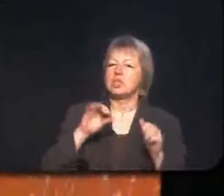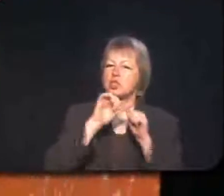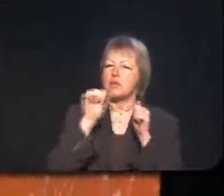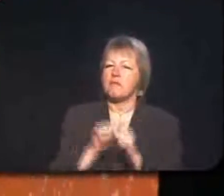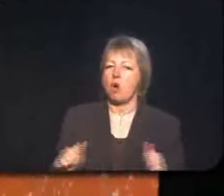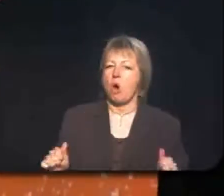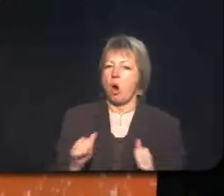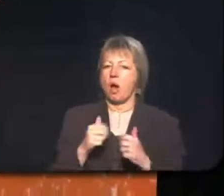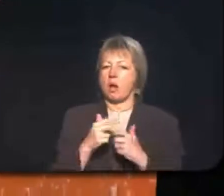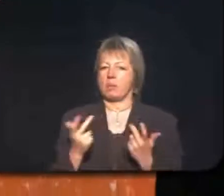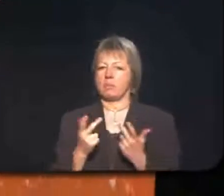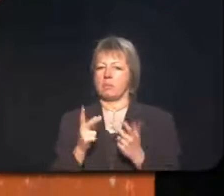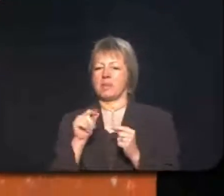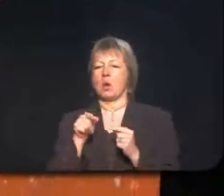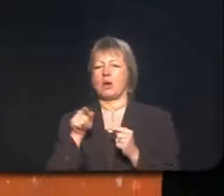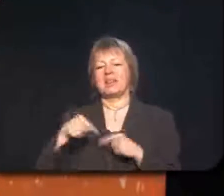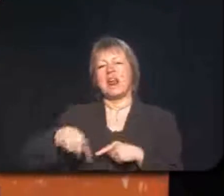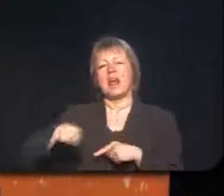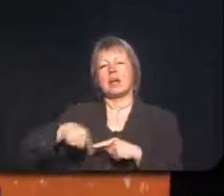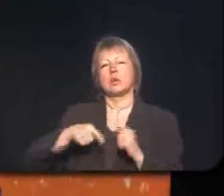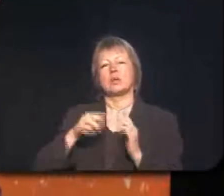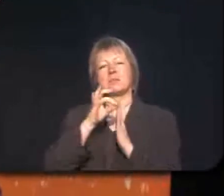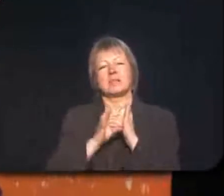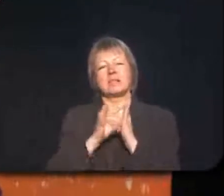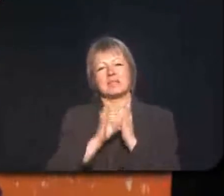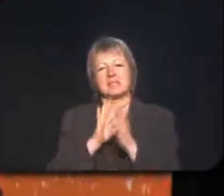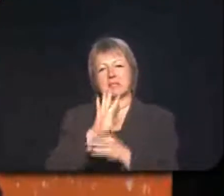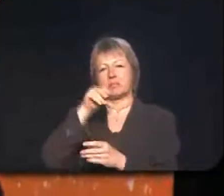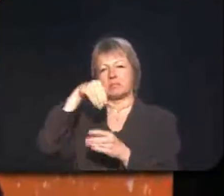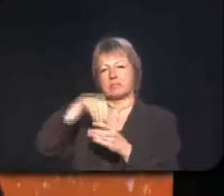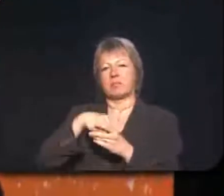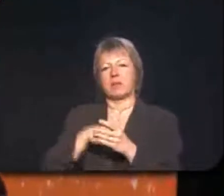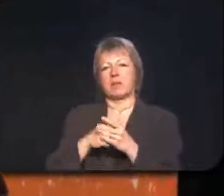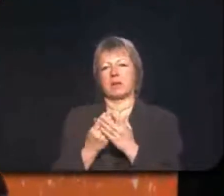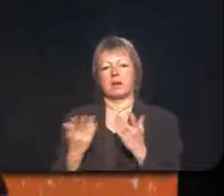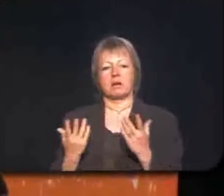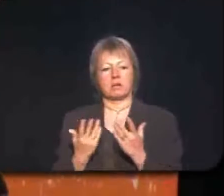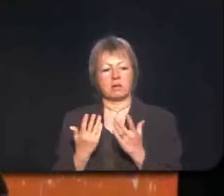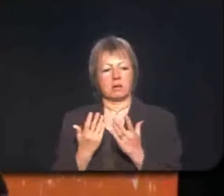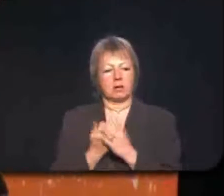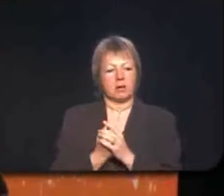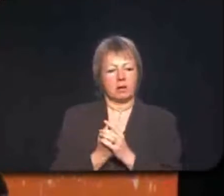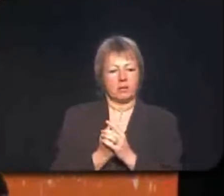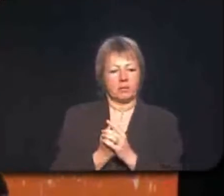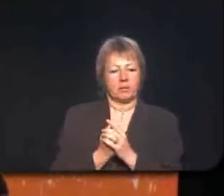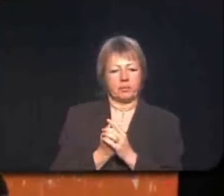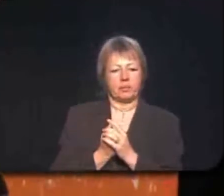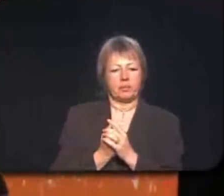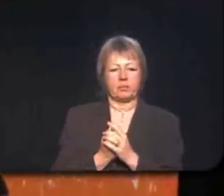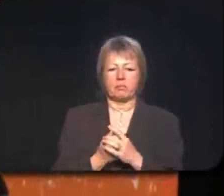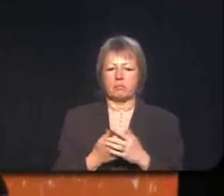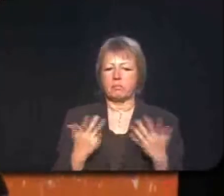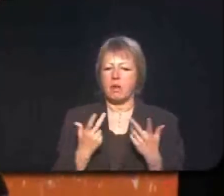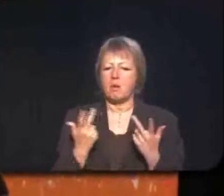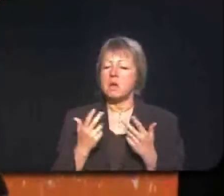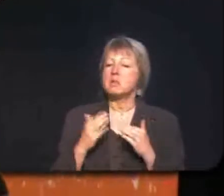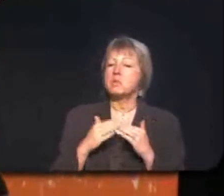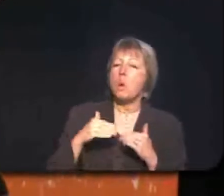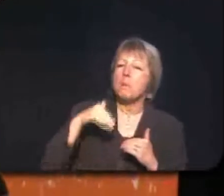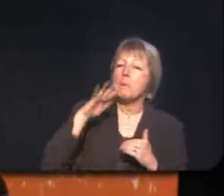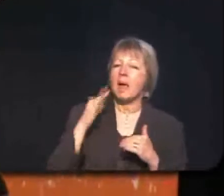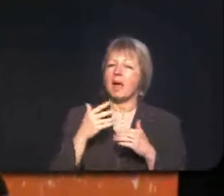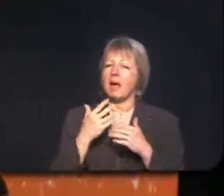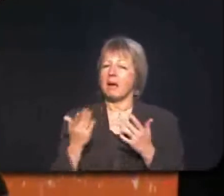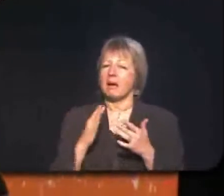implizit mit drinne liquitamin bedeutet dass ich meine Stimmrecht deleiere alles weitere ob jetzt da eine kettenlegation